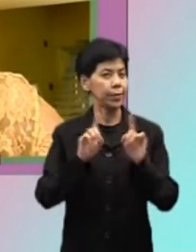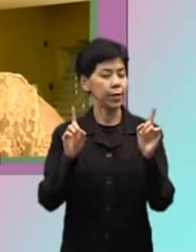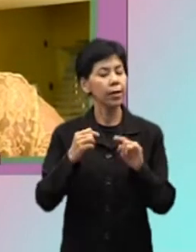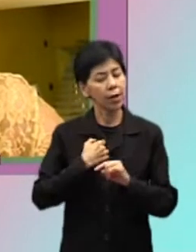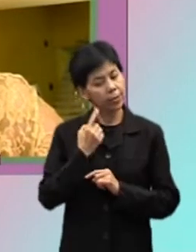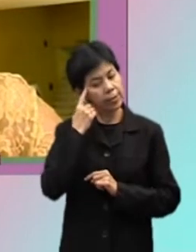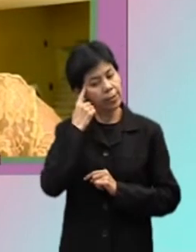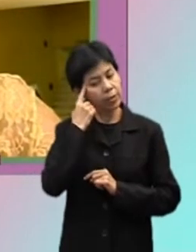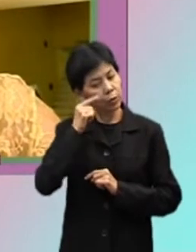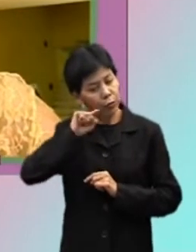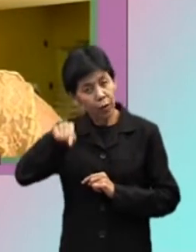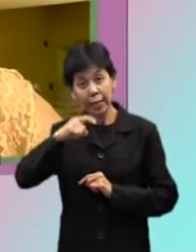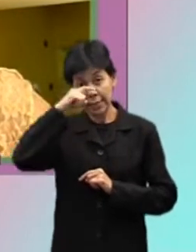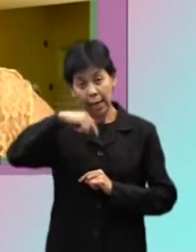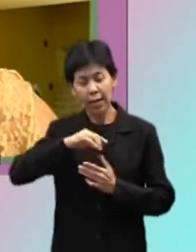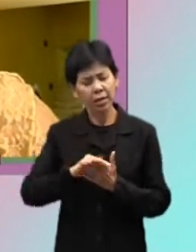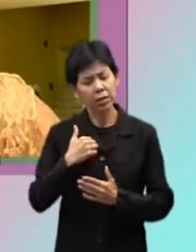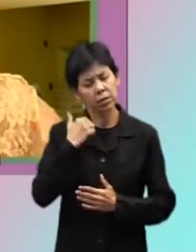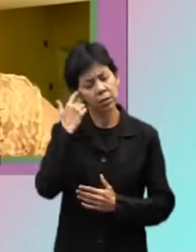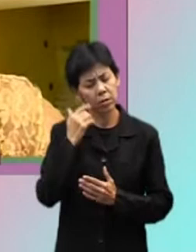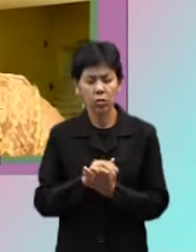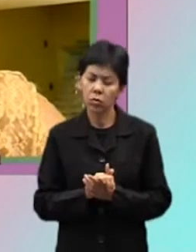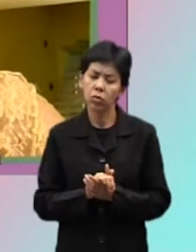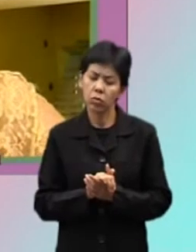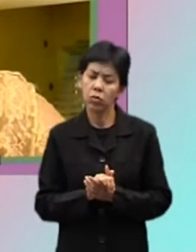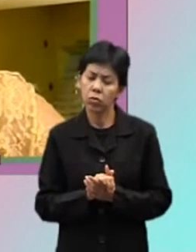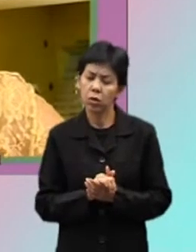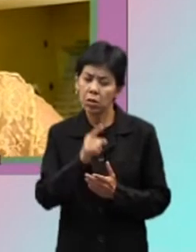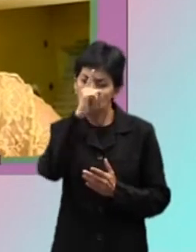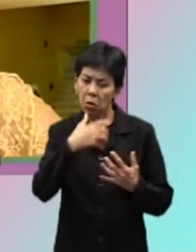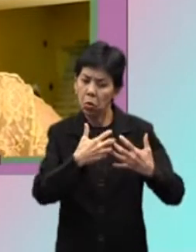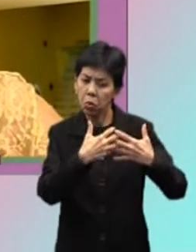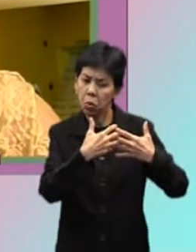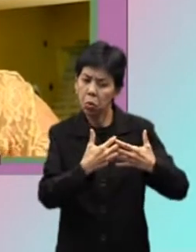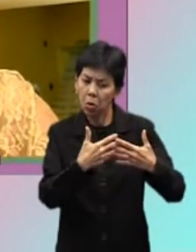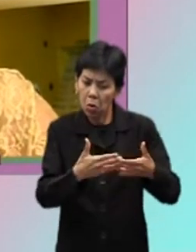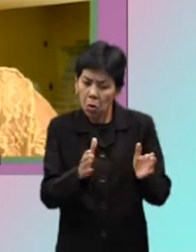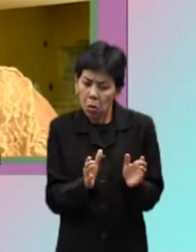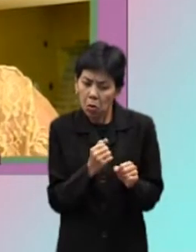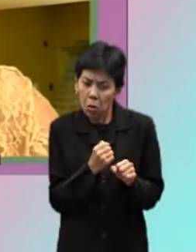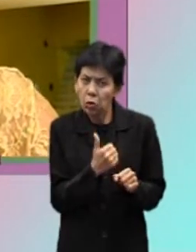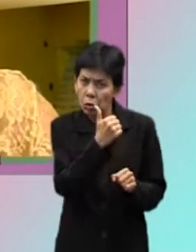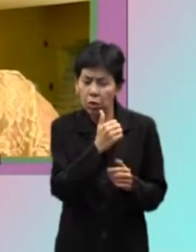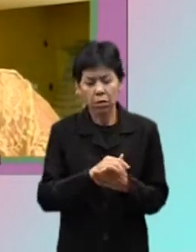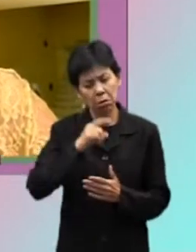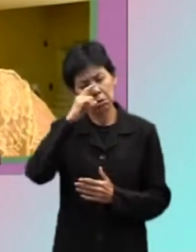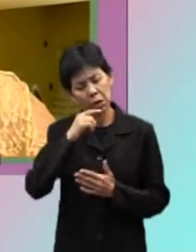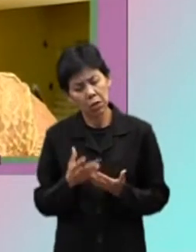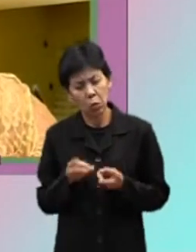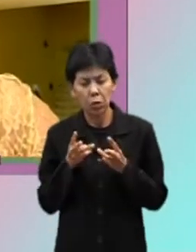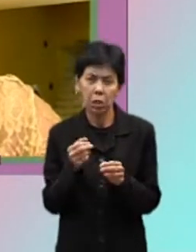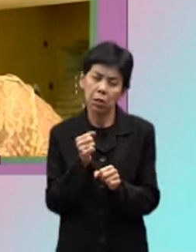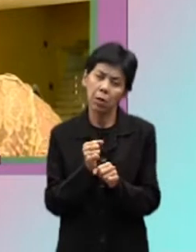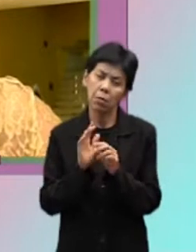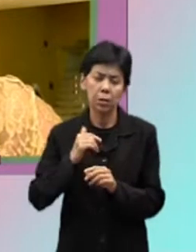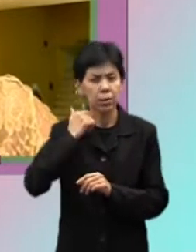าถึงเริ่มมีความคิดว่าแมชชีนที่บ้านเขาดีกว่าบ้านเรานะคะเพราะฉะนั้นแล้วบ้านเราเนี่ยเราจะทำยังไงเราจะดัด